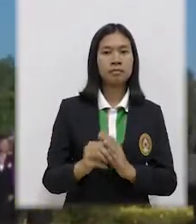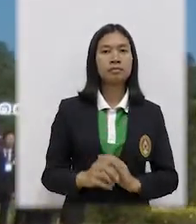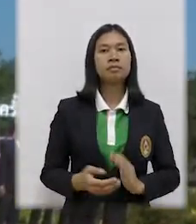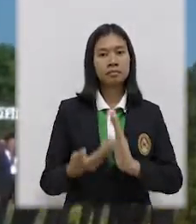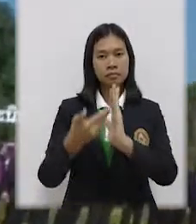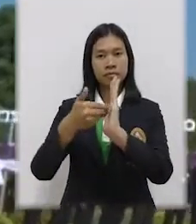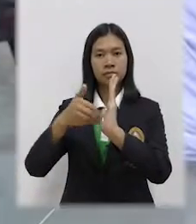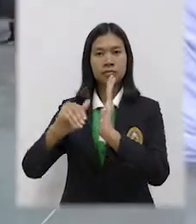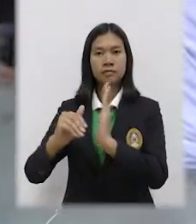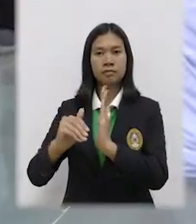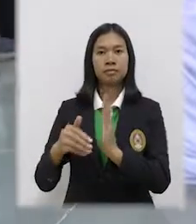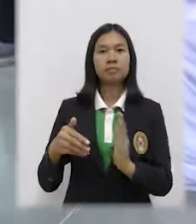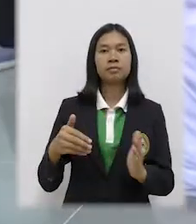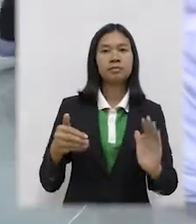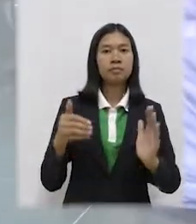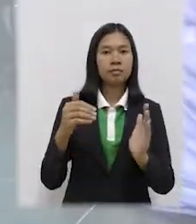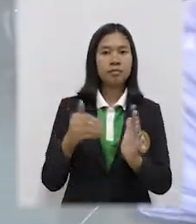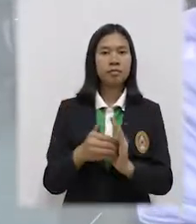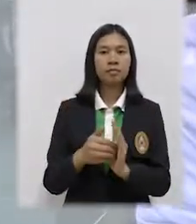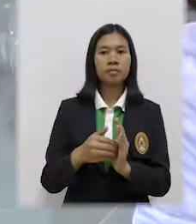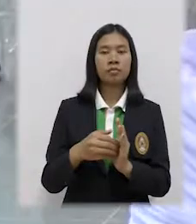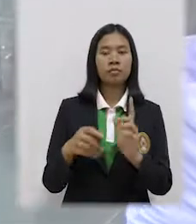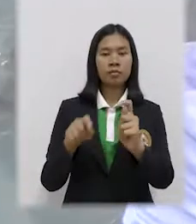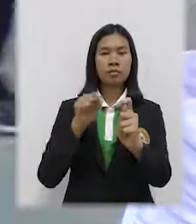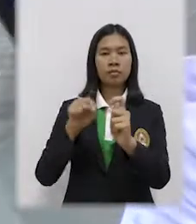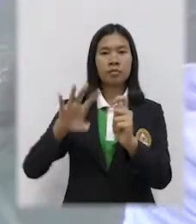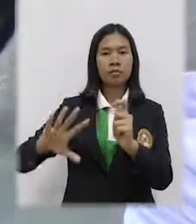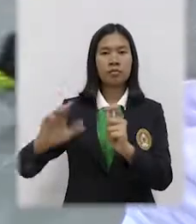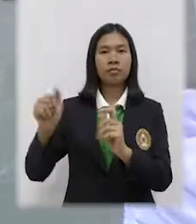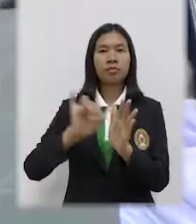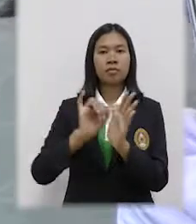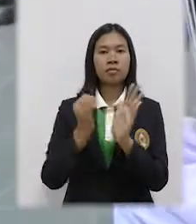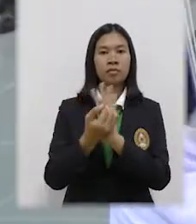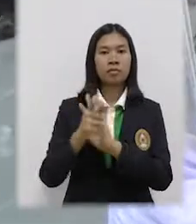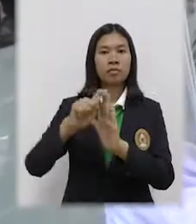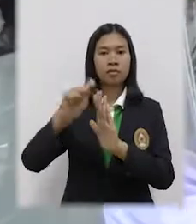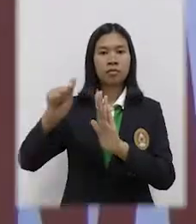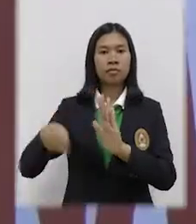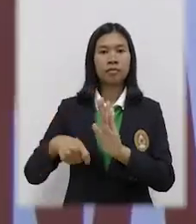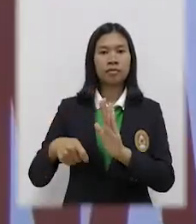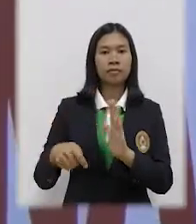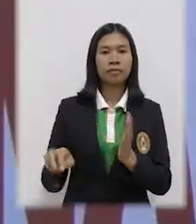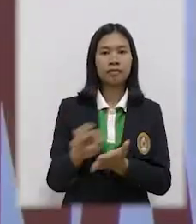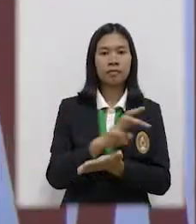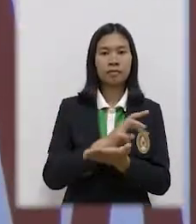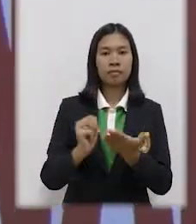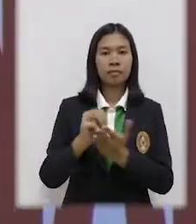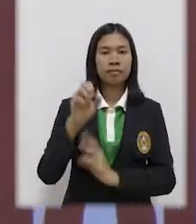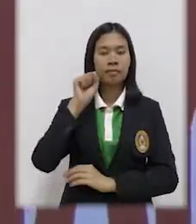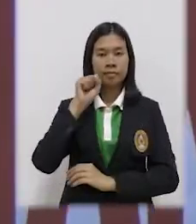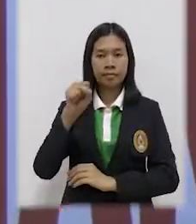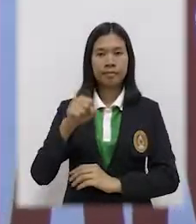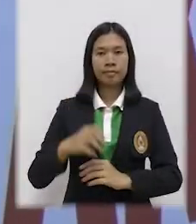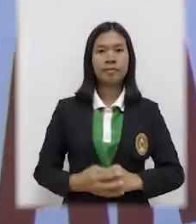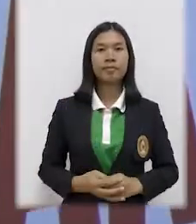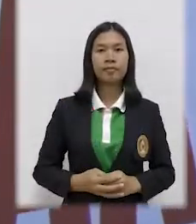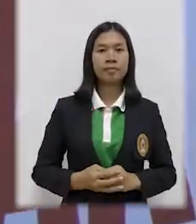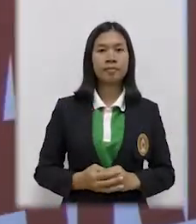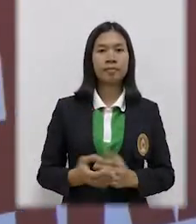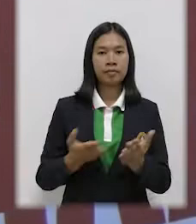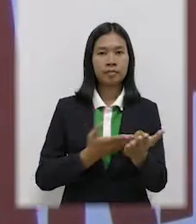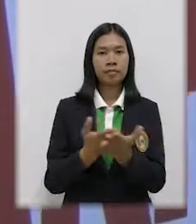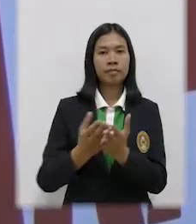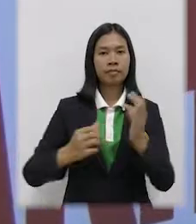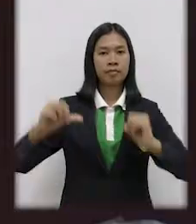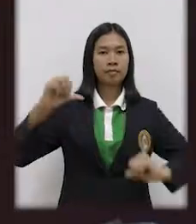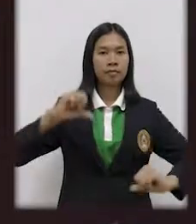ราชมงคลอีสานศูนย์หนองระเวียงอำเภอเมืองจังหวัดนครราชสีมามหาวิทยาลัยราชภัฏสกลนครโดย